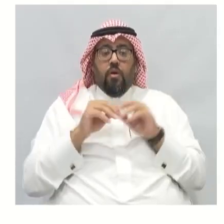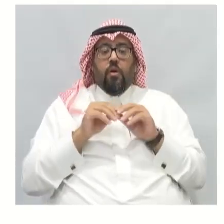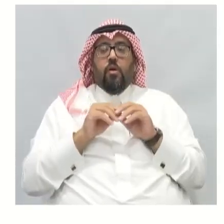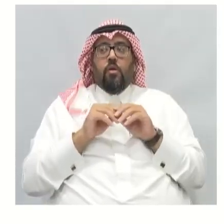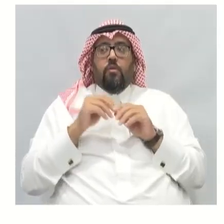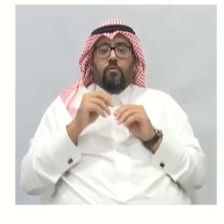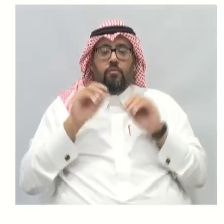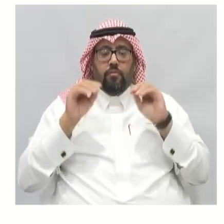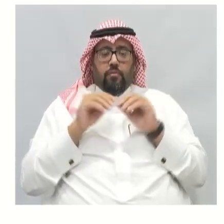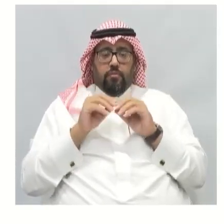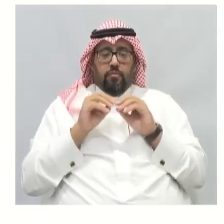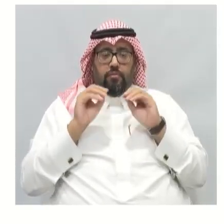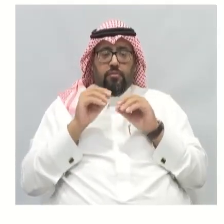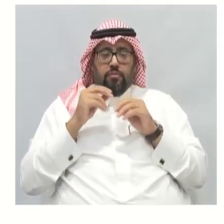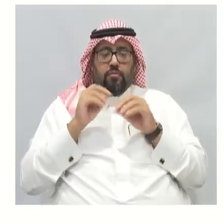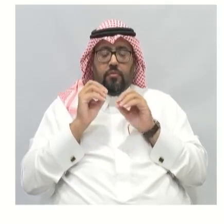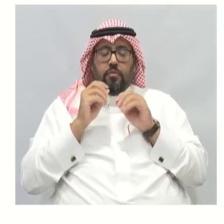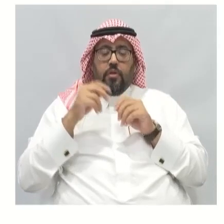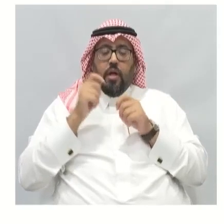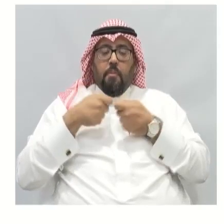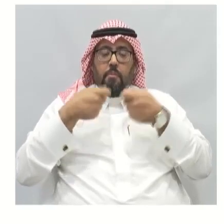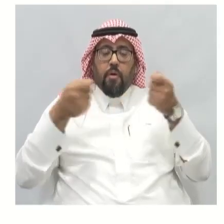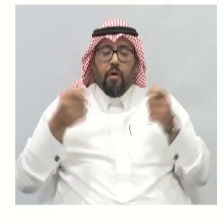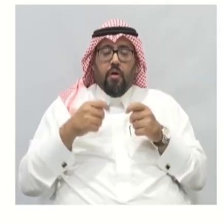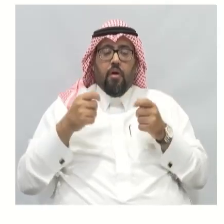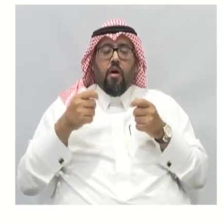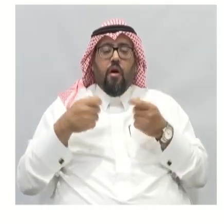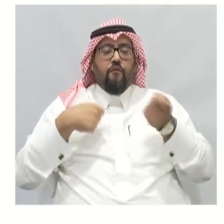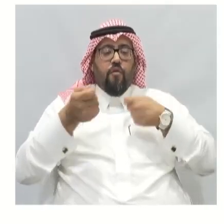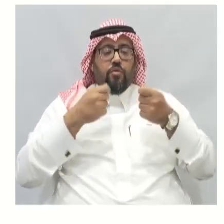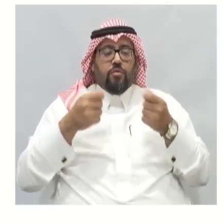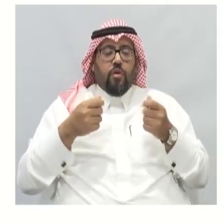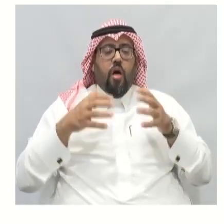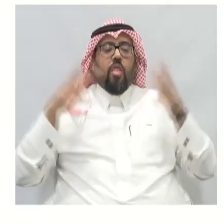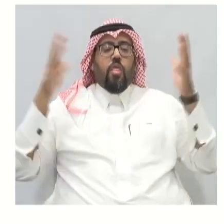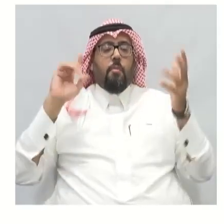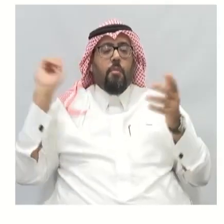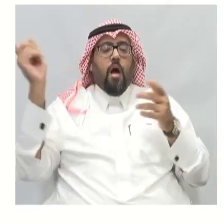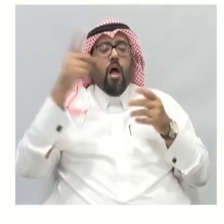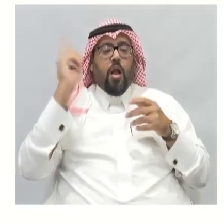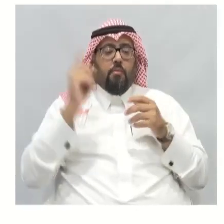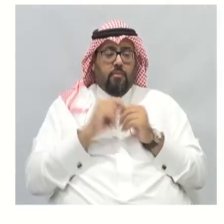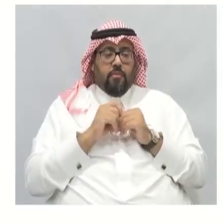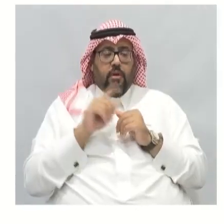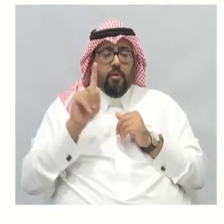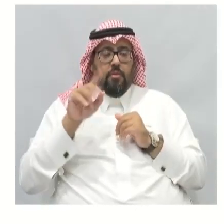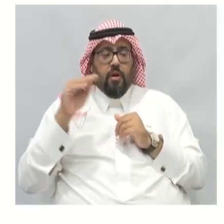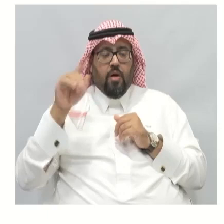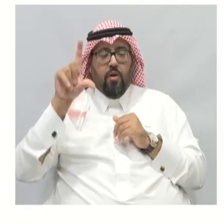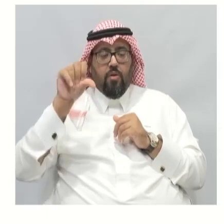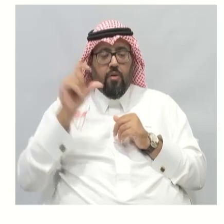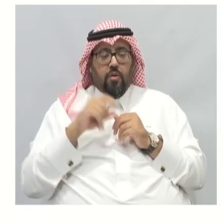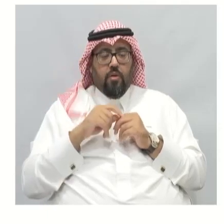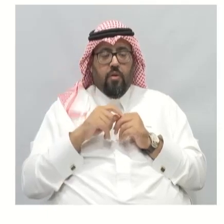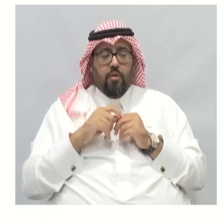يصل بالولايات المتحده الى اضخم اقتصاد في العالم نستطيع ان